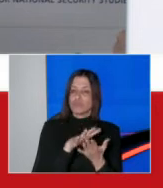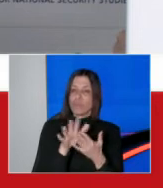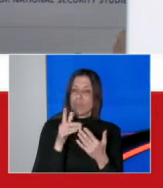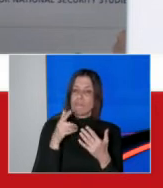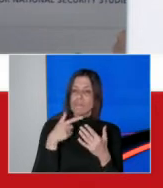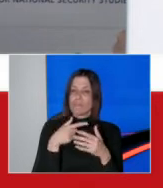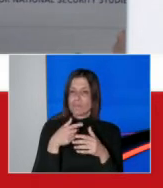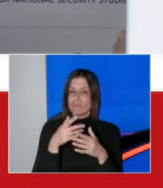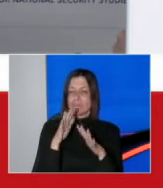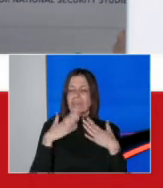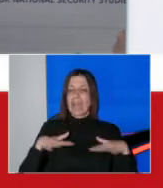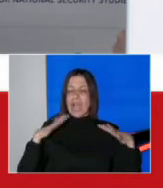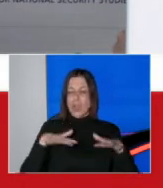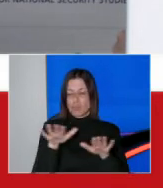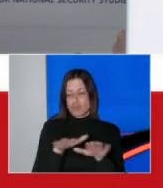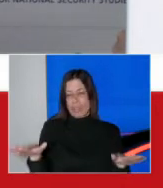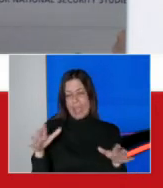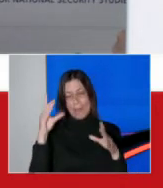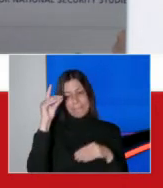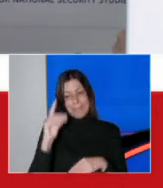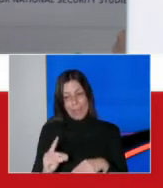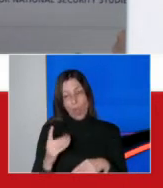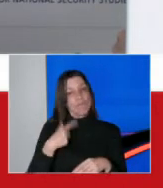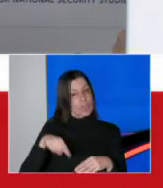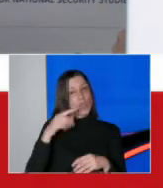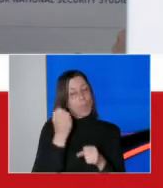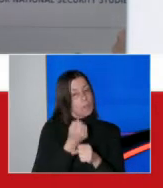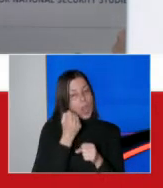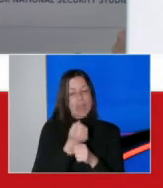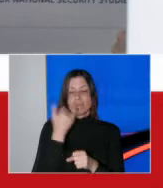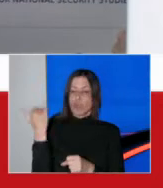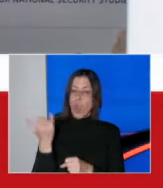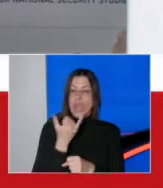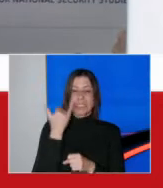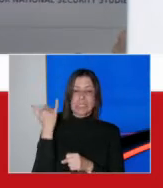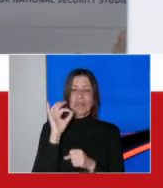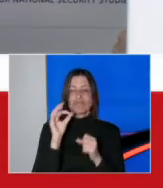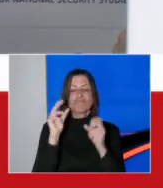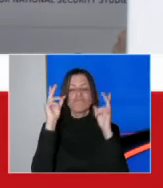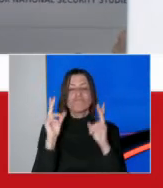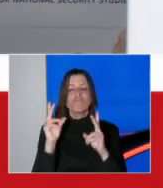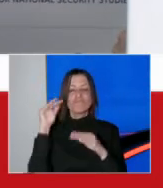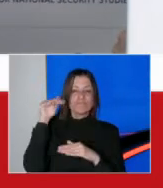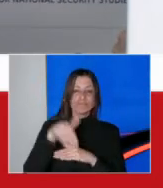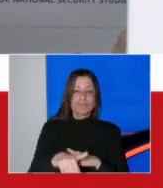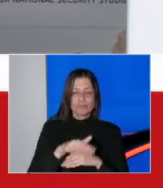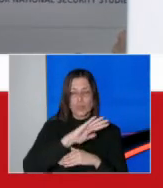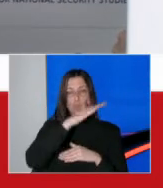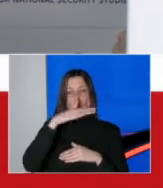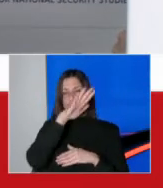הרגענו לעת עתה את השטח בדרום, ואנחנו פועלים כל הזמן לבלום הידרדרות ביהודה ושומרון.